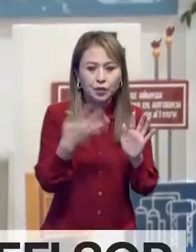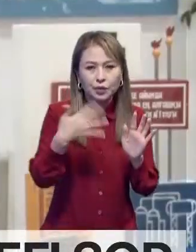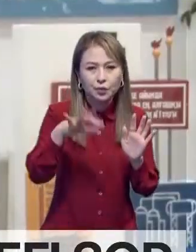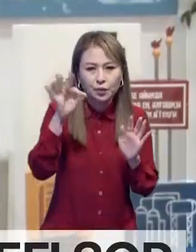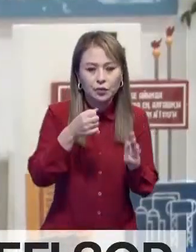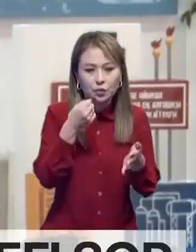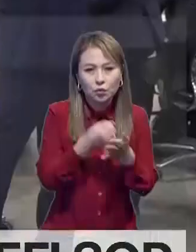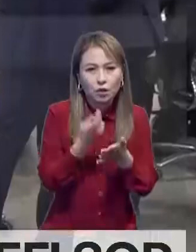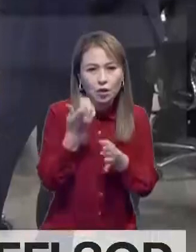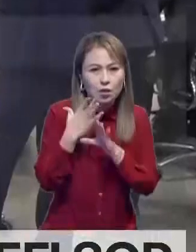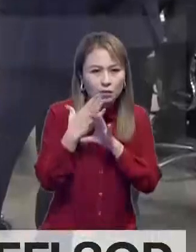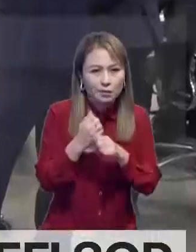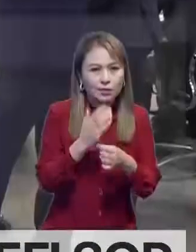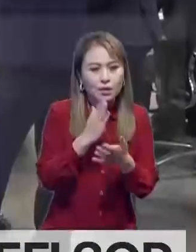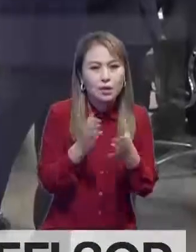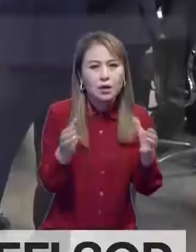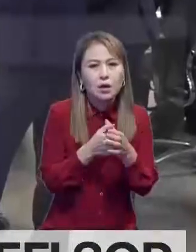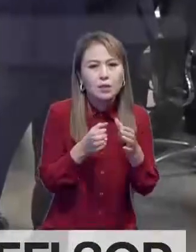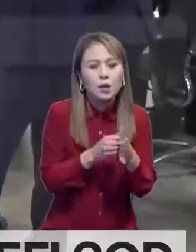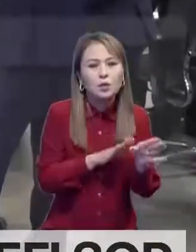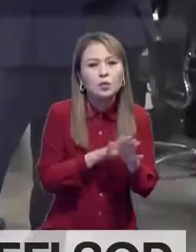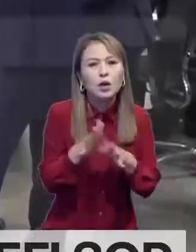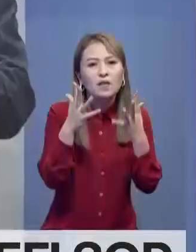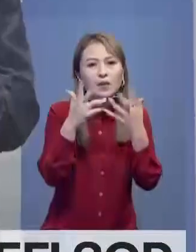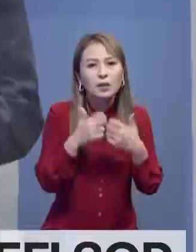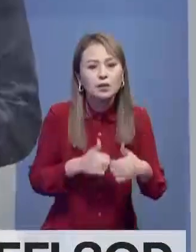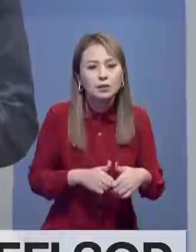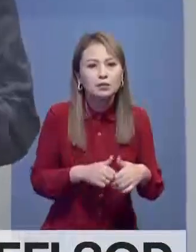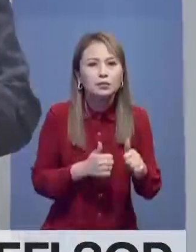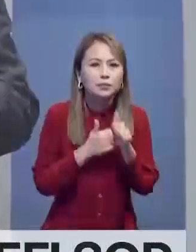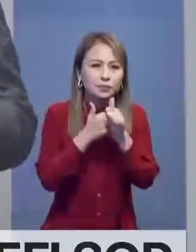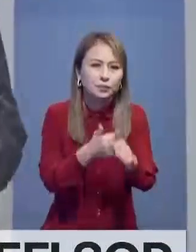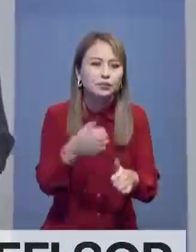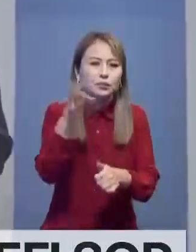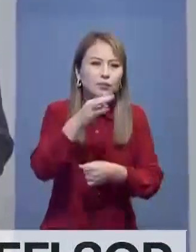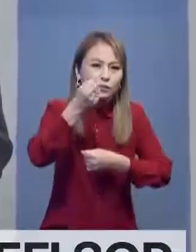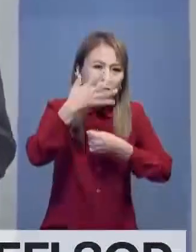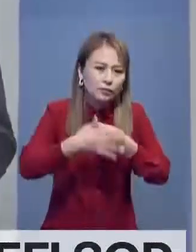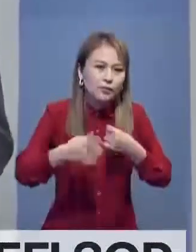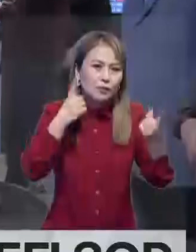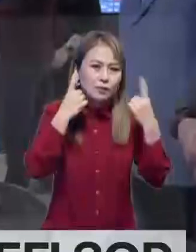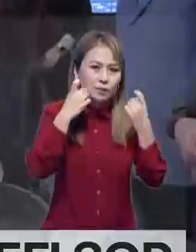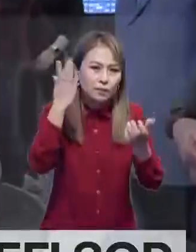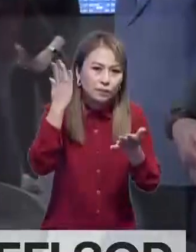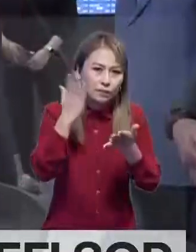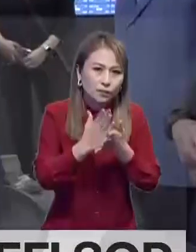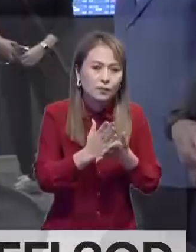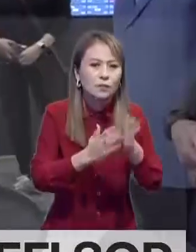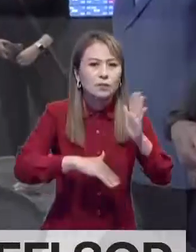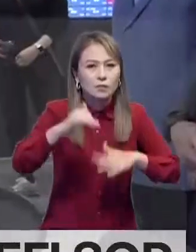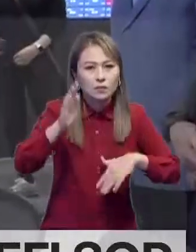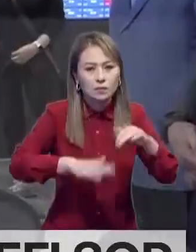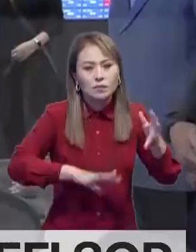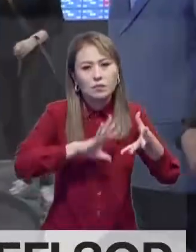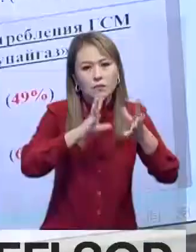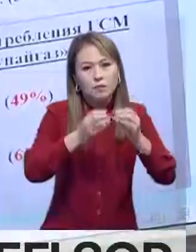дейін азайды. Компанияның толықтай автоматтандырылған өндірістік процестерді бақылау орталығында барлық ақпарат бар. Ембіліктер қолға алған интеллектуалды